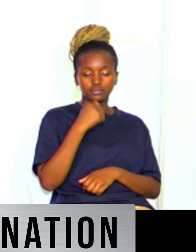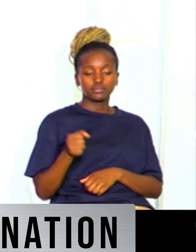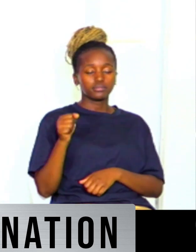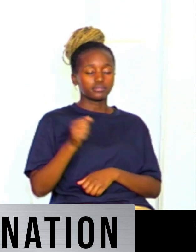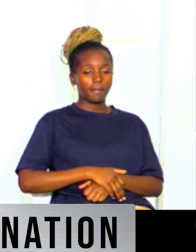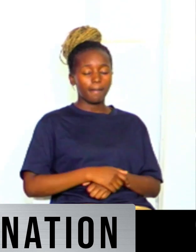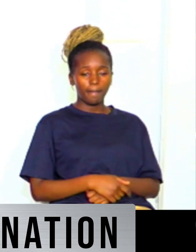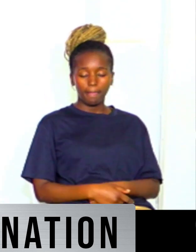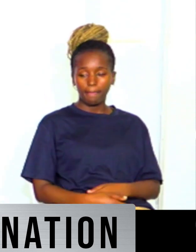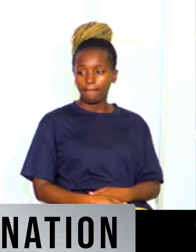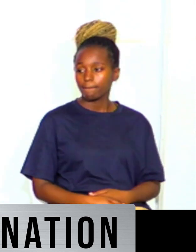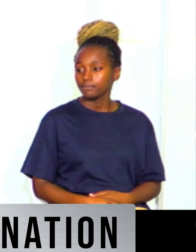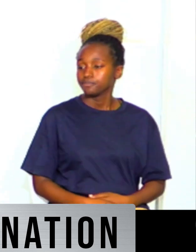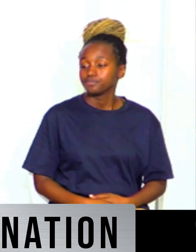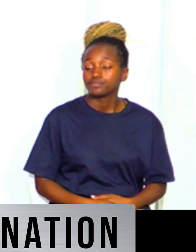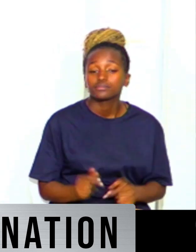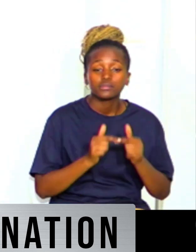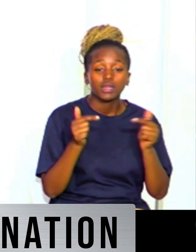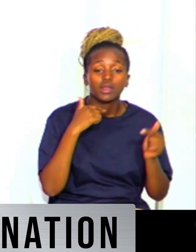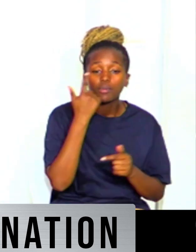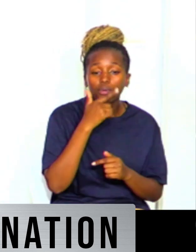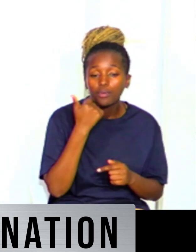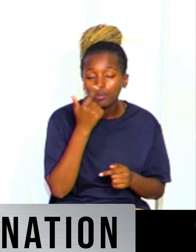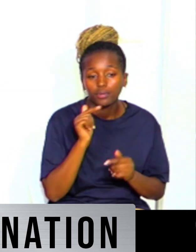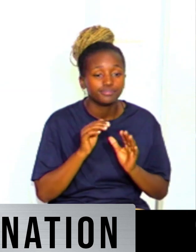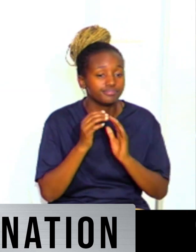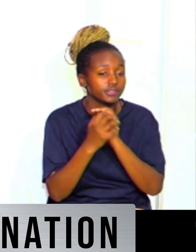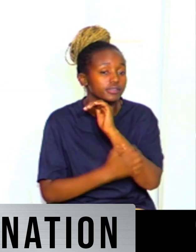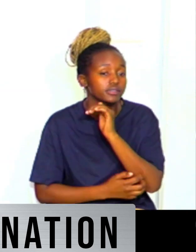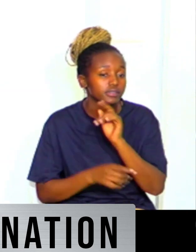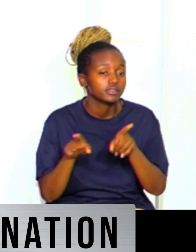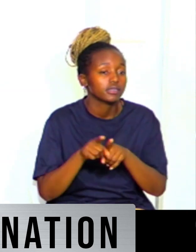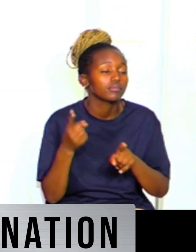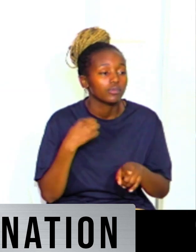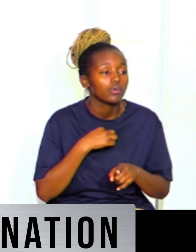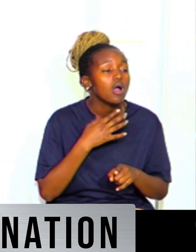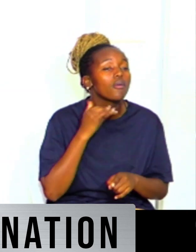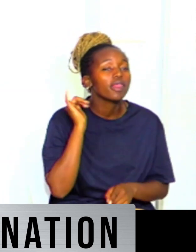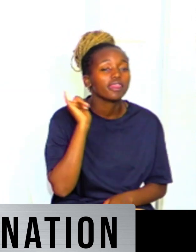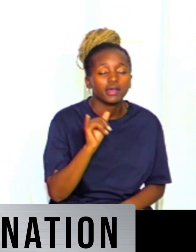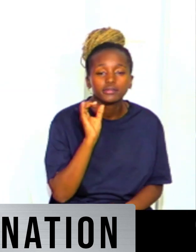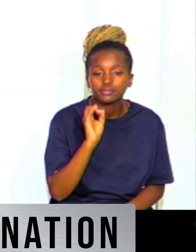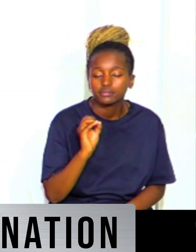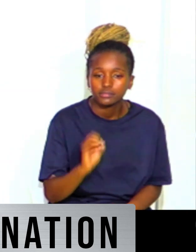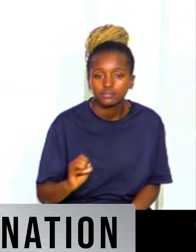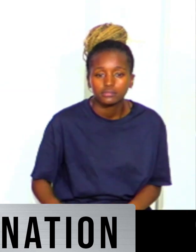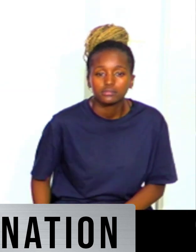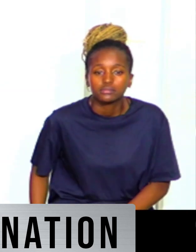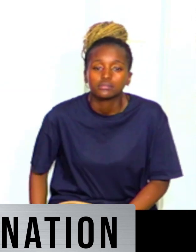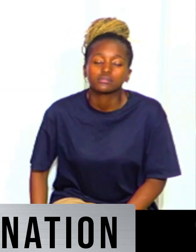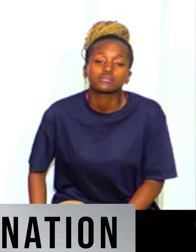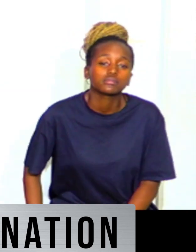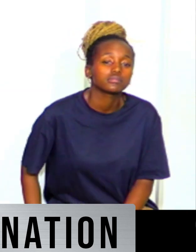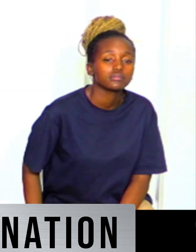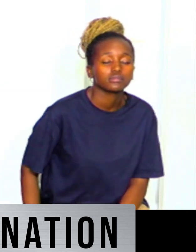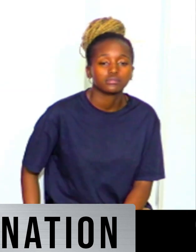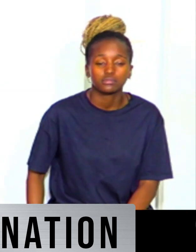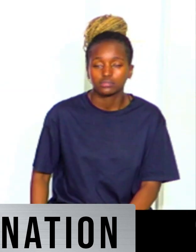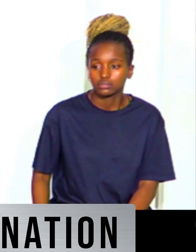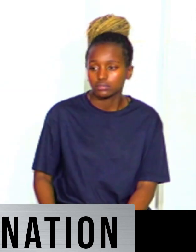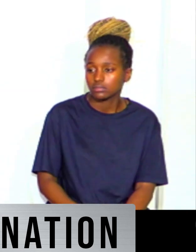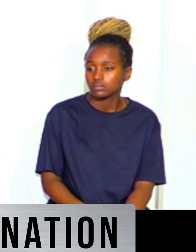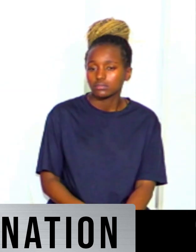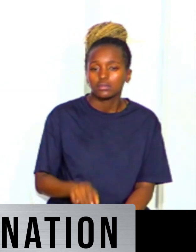my. Always the enemy is poverty. Unaona? Undi adui. Get ugly. Yeah. I have a gentleman here. Let's talk about